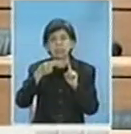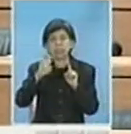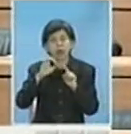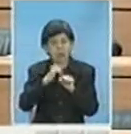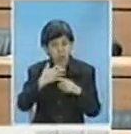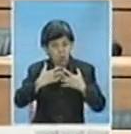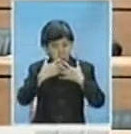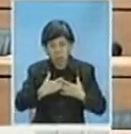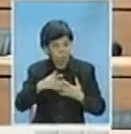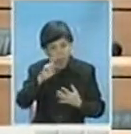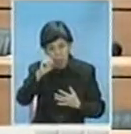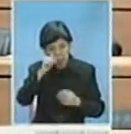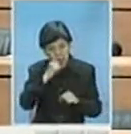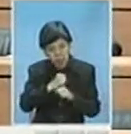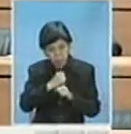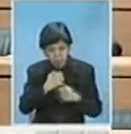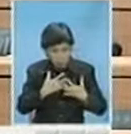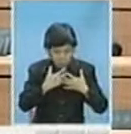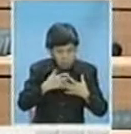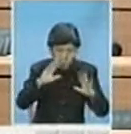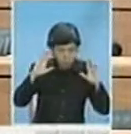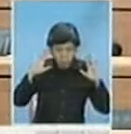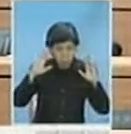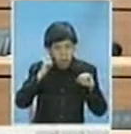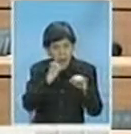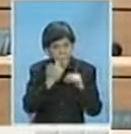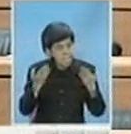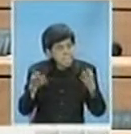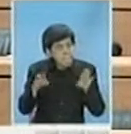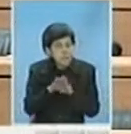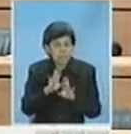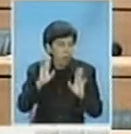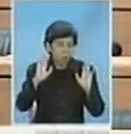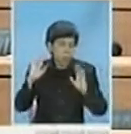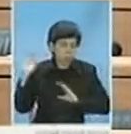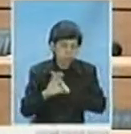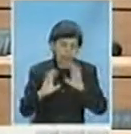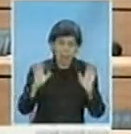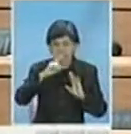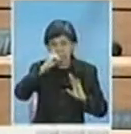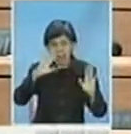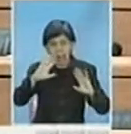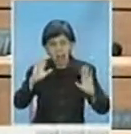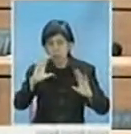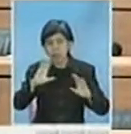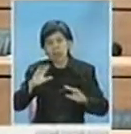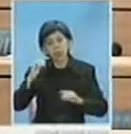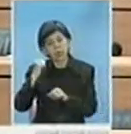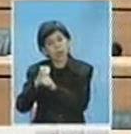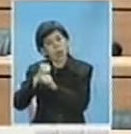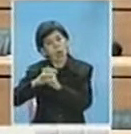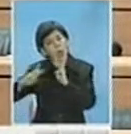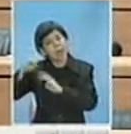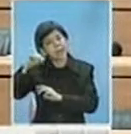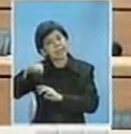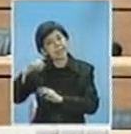อกว่าไม่สามารถฟื้นฟูได้อีกต่อไปและก็จะไม่กล้าเสี่ยงที่จะลงทุนเพิ่มลงทุนใหม่โรง